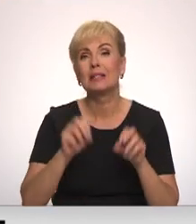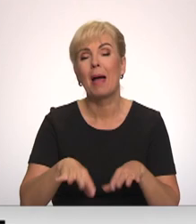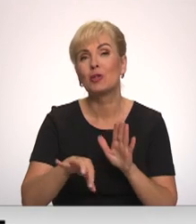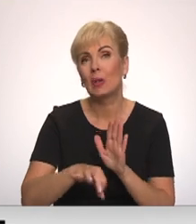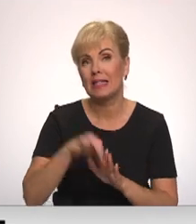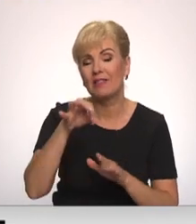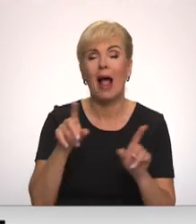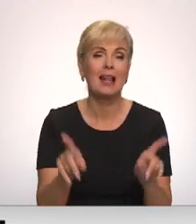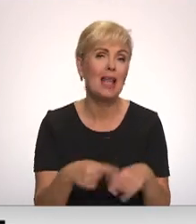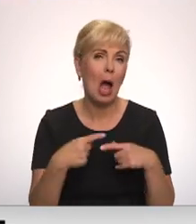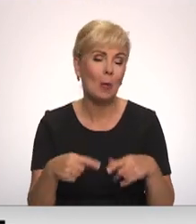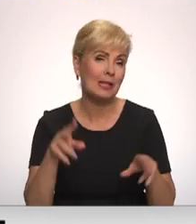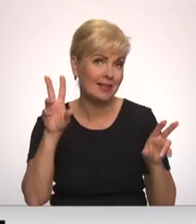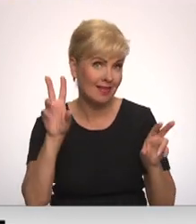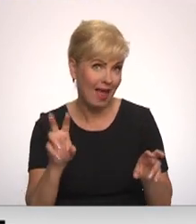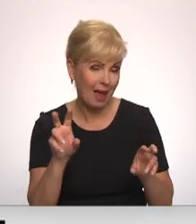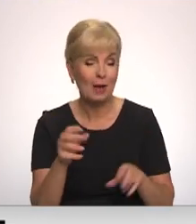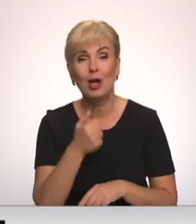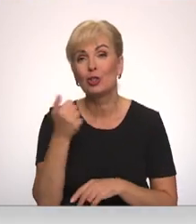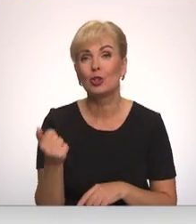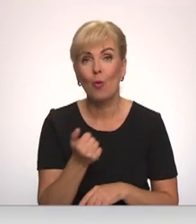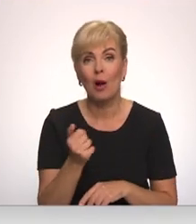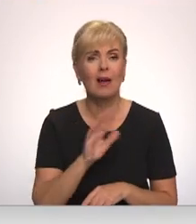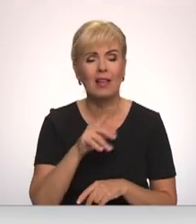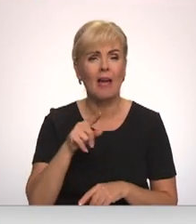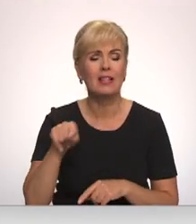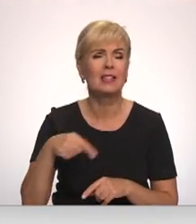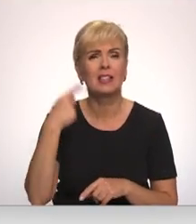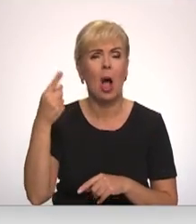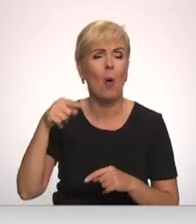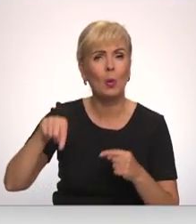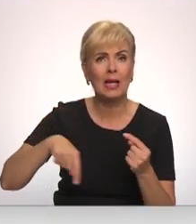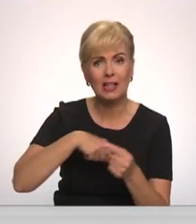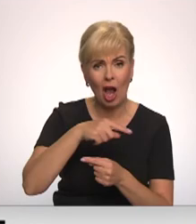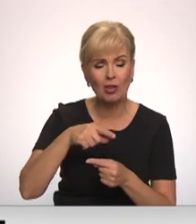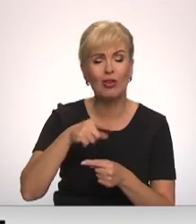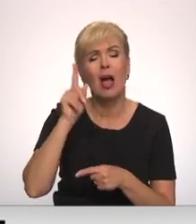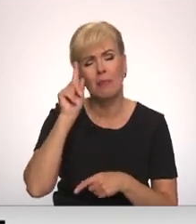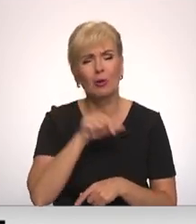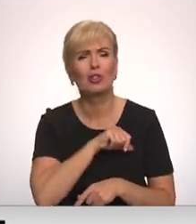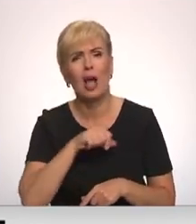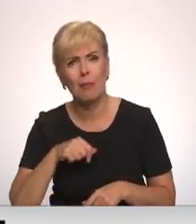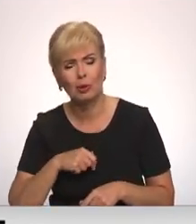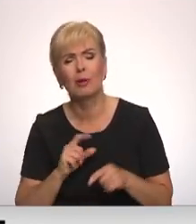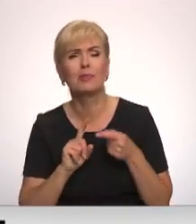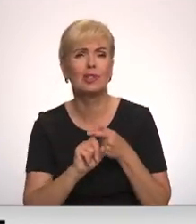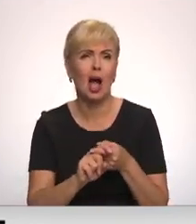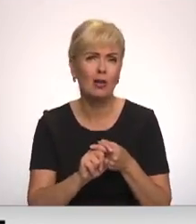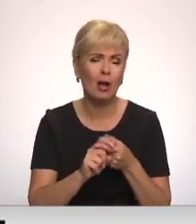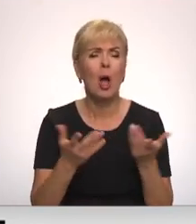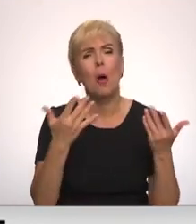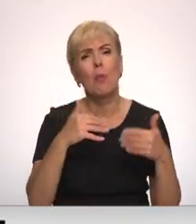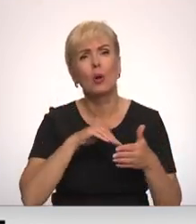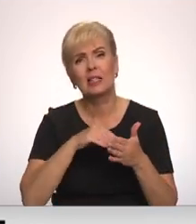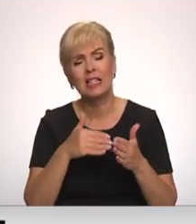tādu tautiskāku tēmu šogad. Nu viens paskatījies augrieši, ir kā pašsaprotami, bet sakarā ar visu to, politisko